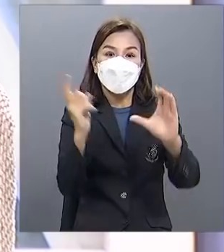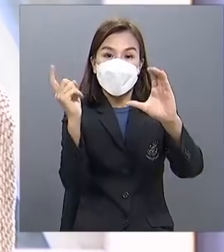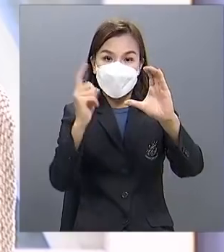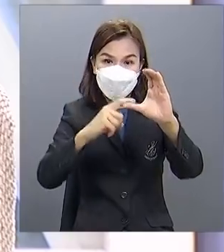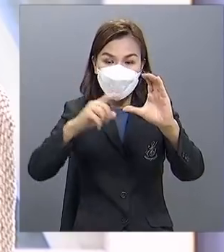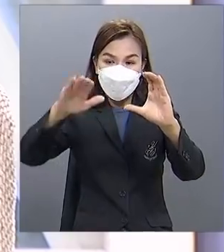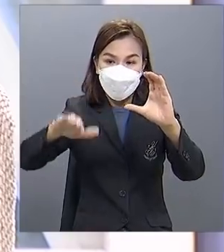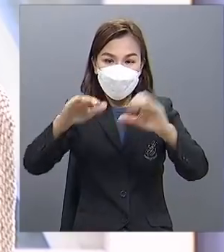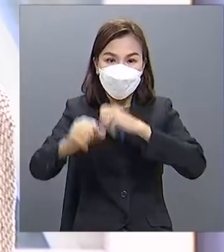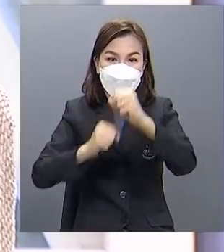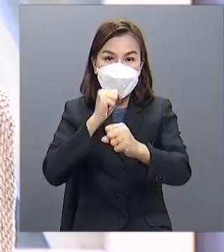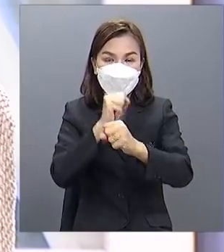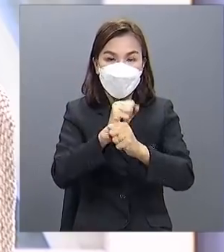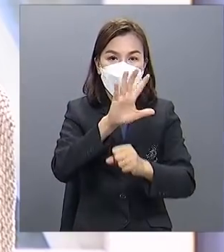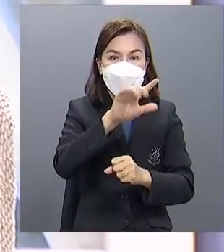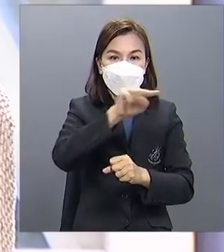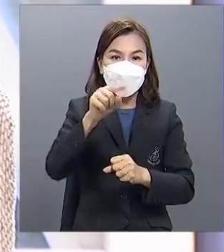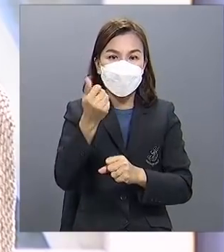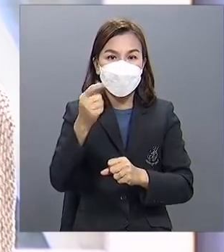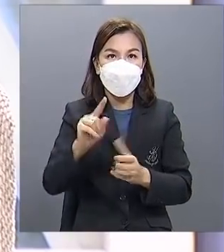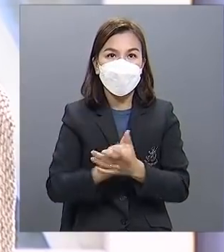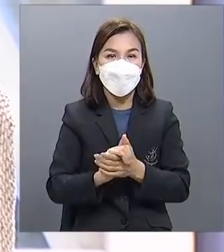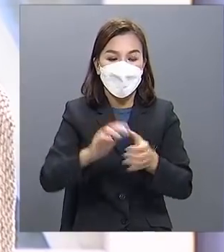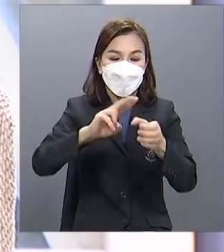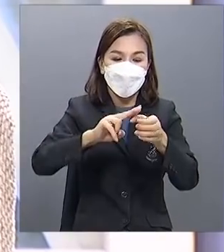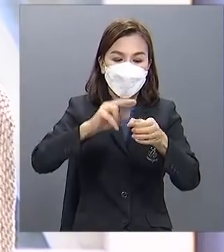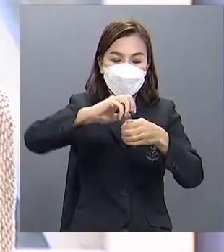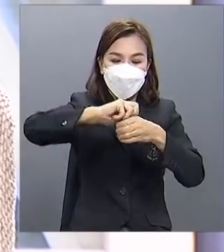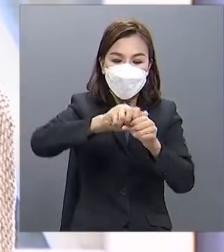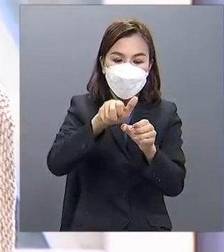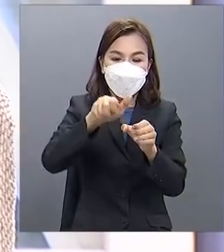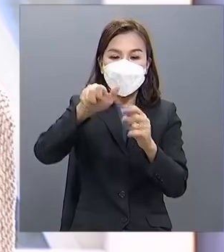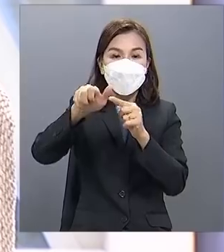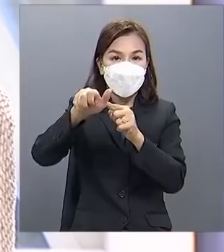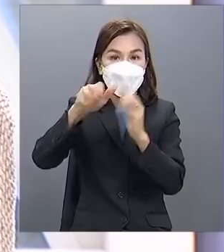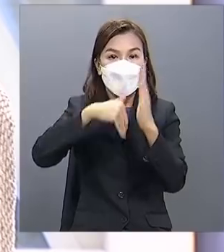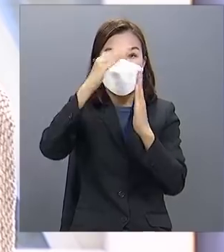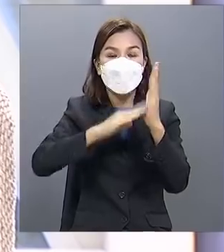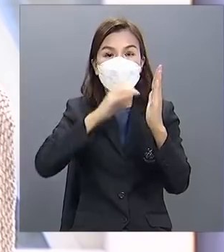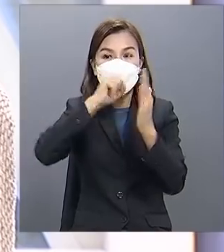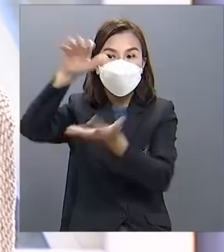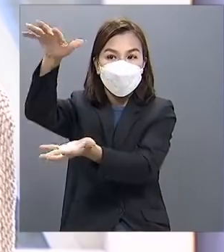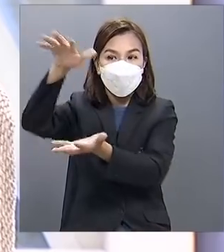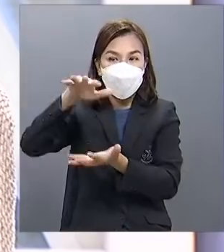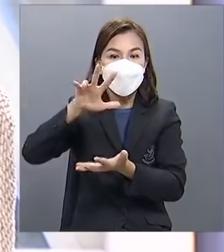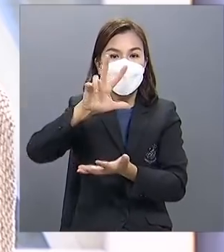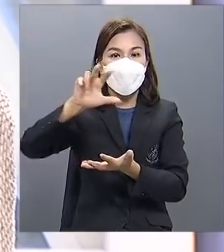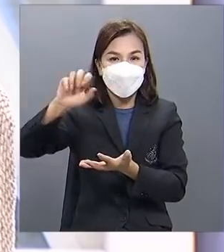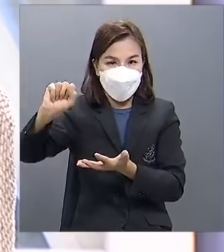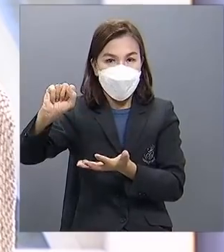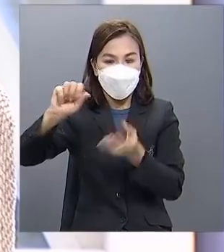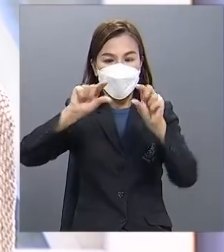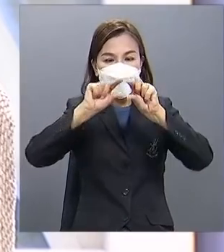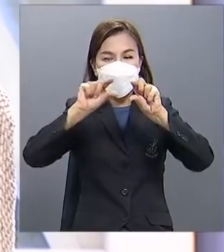5ถึง 11ปีเป็นวัคซีนฝาสีส้มนะคะเข้ามาล็อตแรกแล้ว300ค่ะที่อาคารเฉลิมพระเกียรติ 80